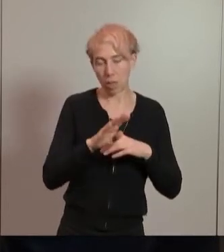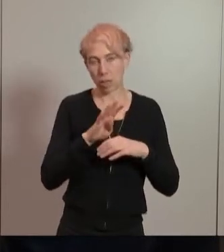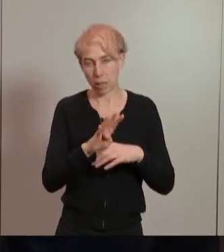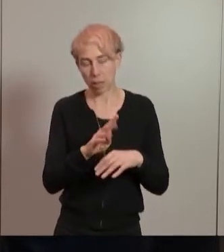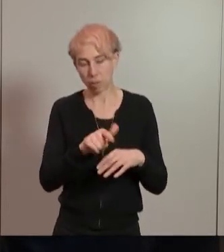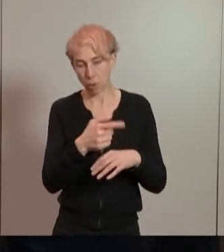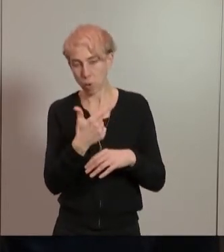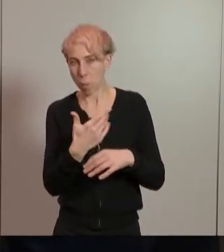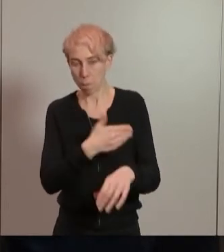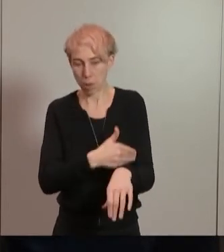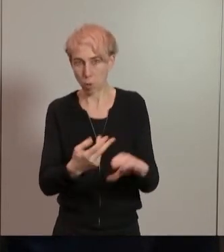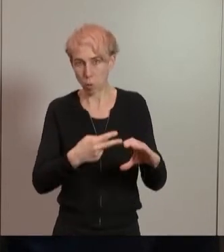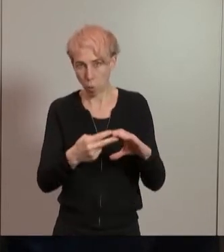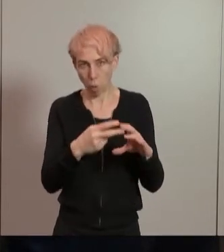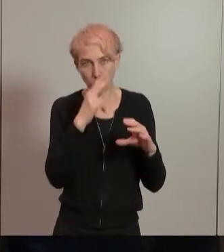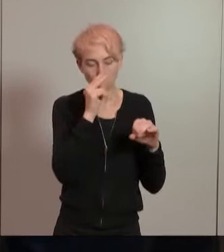par Nantes Métropole.